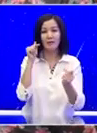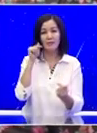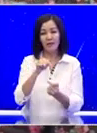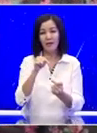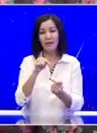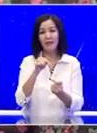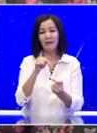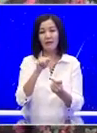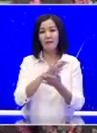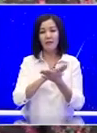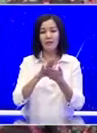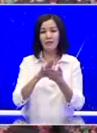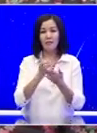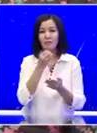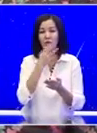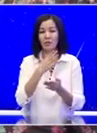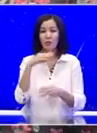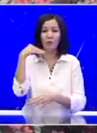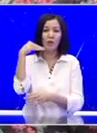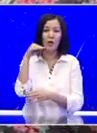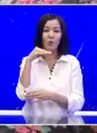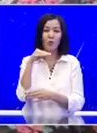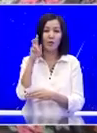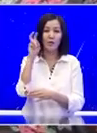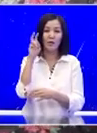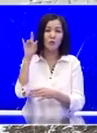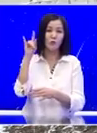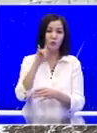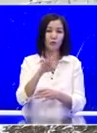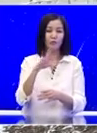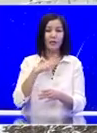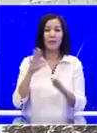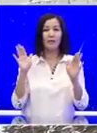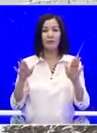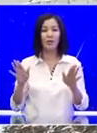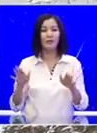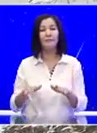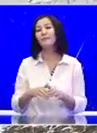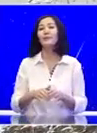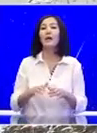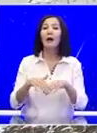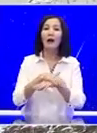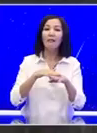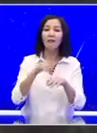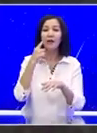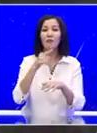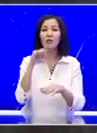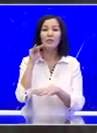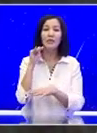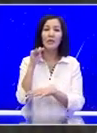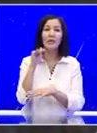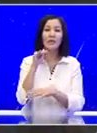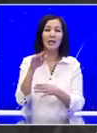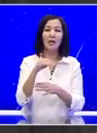осы экологиясы тазарып, жақсы болып неткеніне сол үшін келіп атыр деп ойлаймын. Шынымен жергілікті тұрғындардың айтуы бойынша Текелі маңына